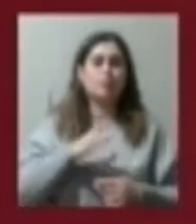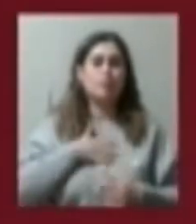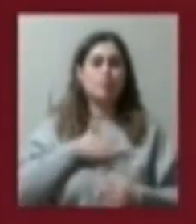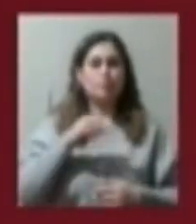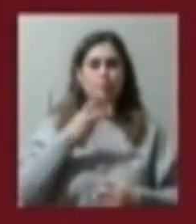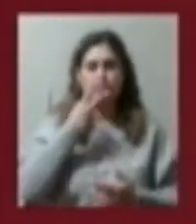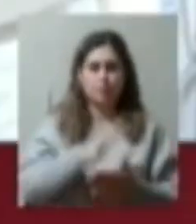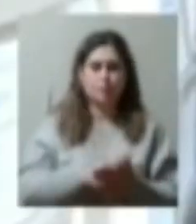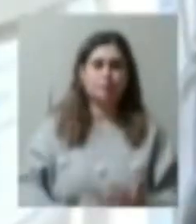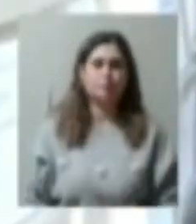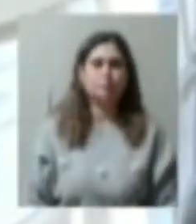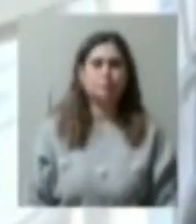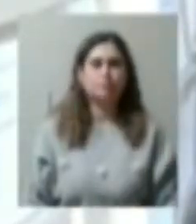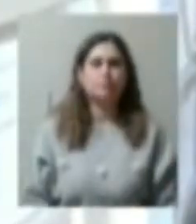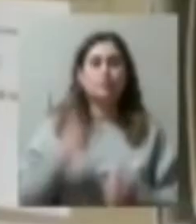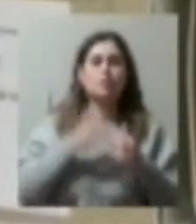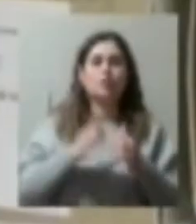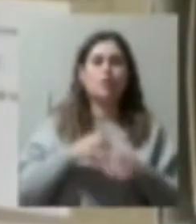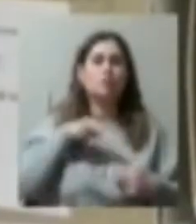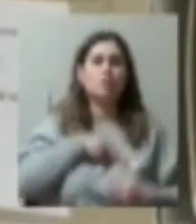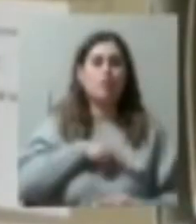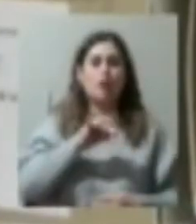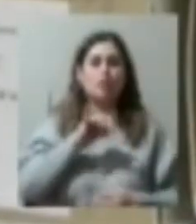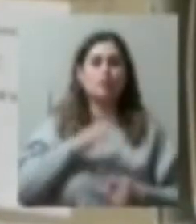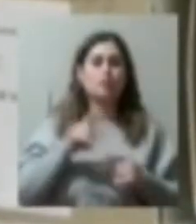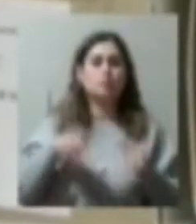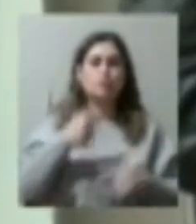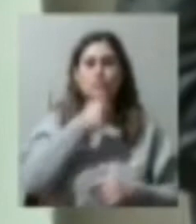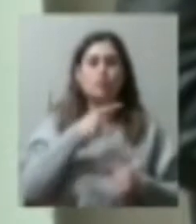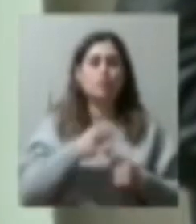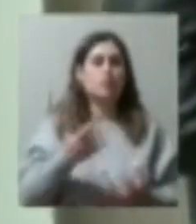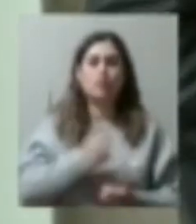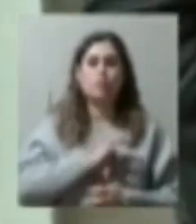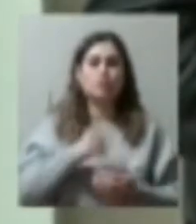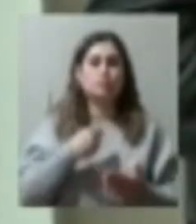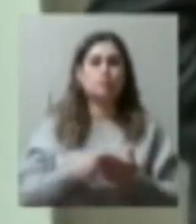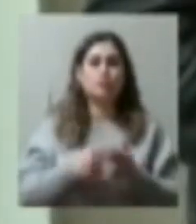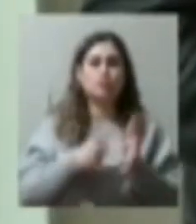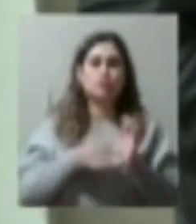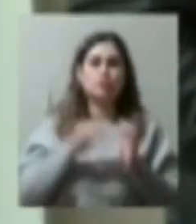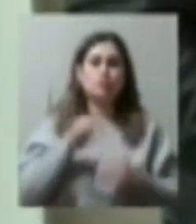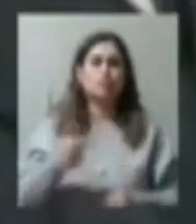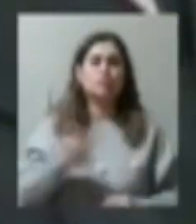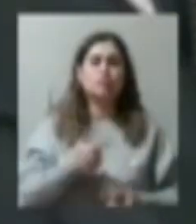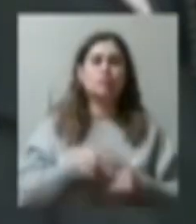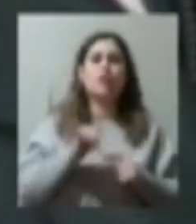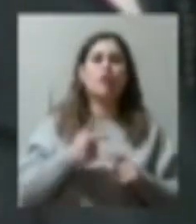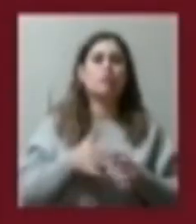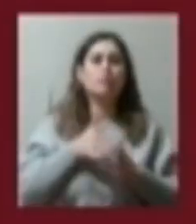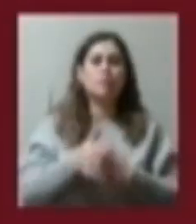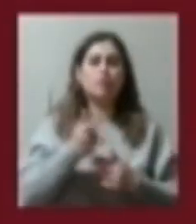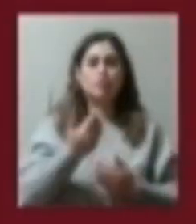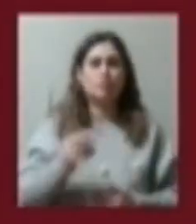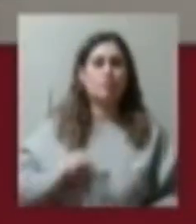Суспільного. Херсонський трудовий архів наступного року недоотримає із бюджету 600 тисяч гривень. Як це вплине на його роботу?